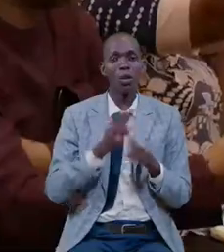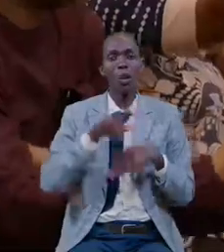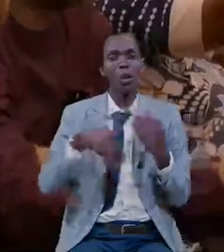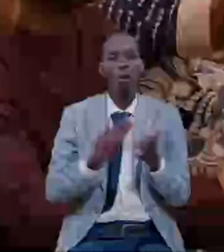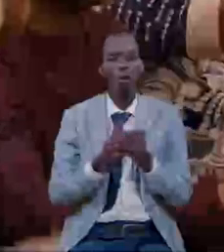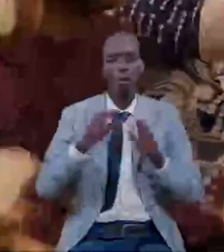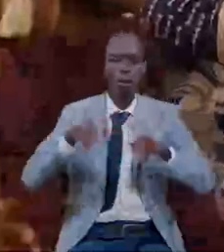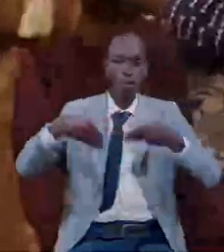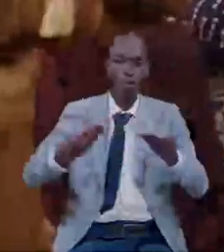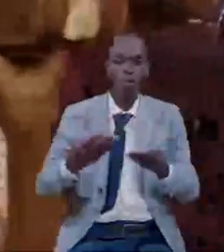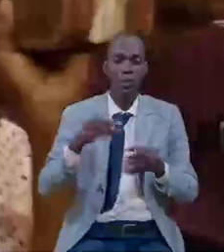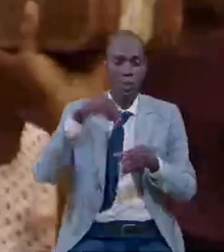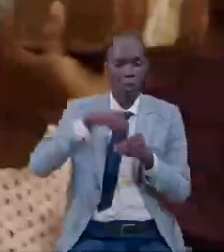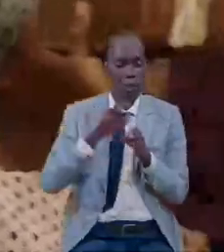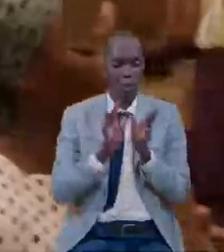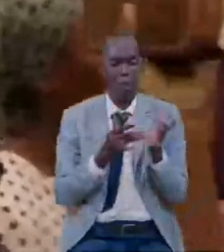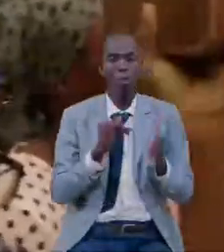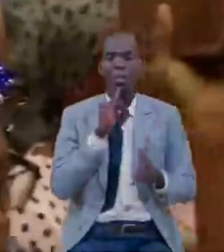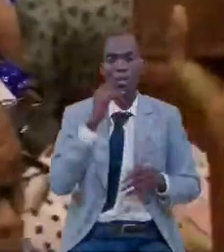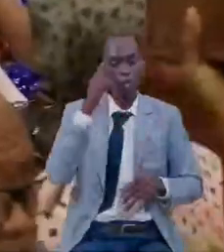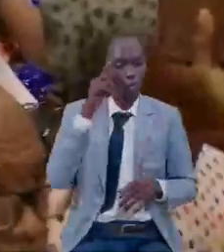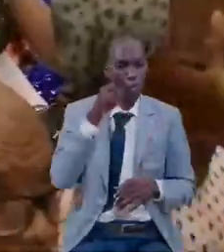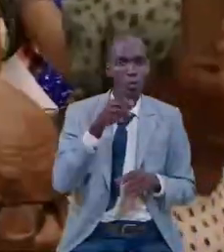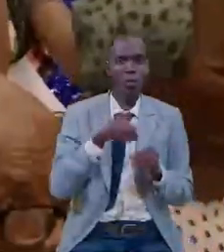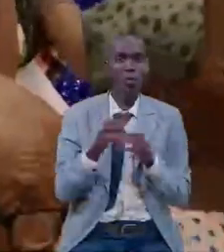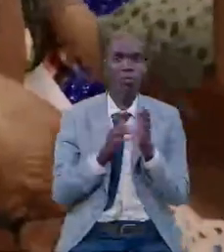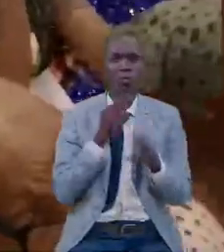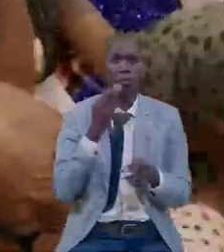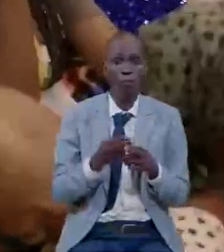vous. Cette Bible